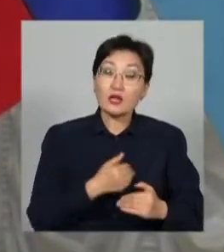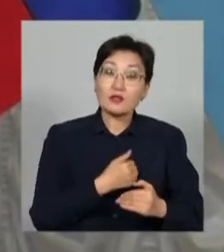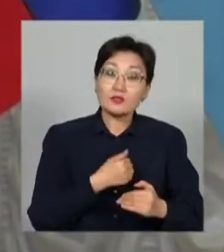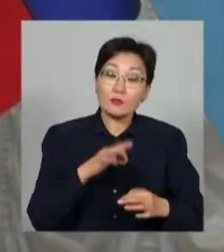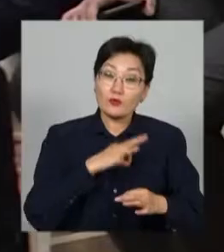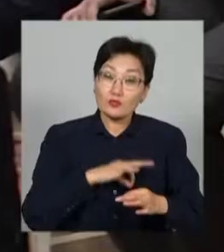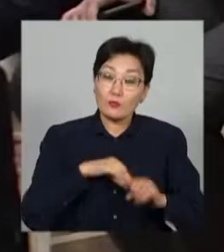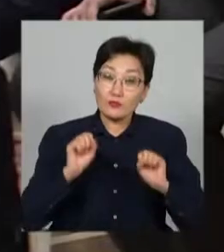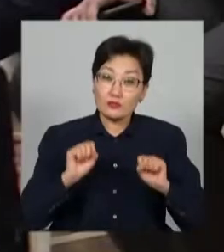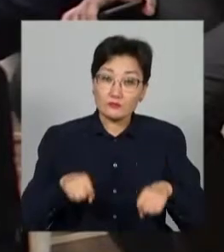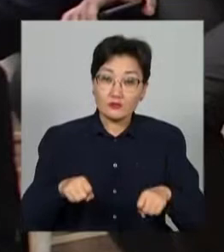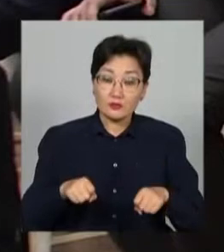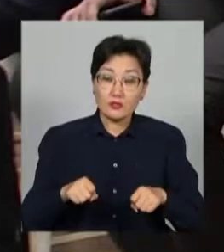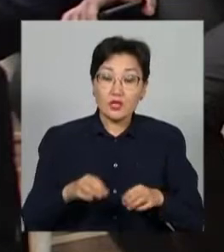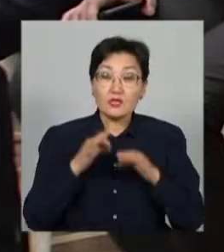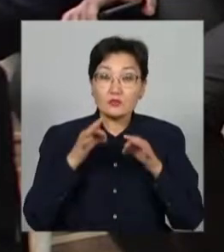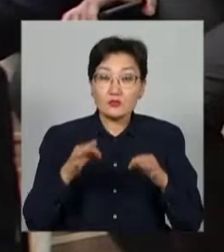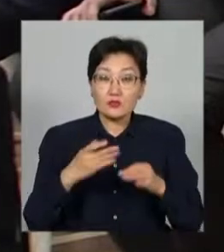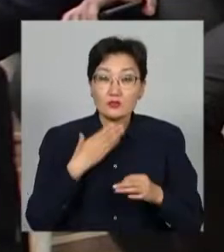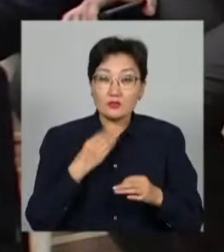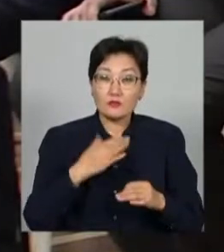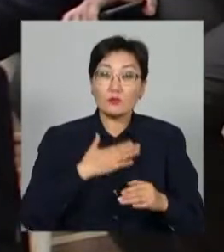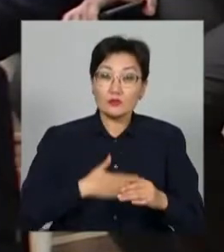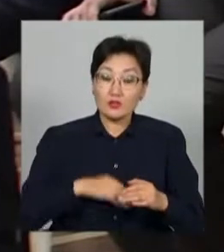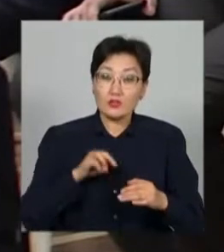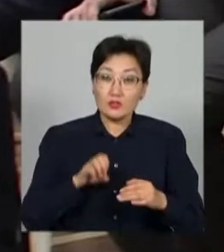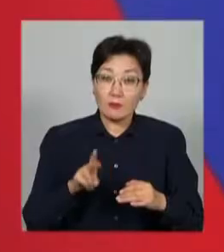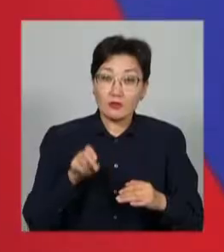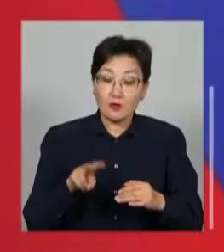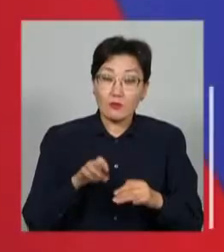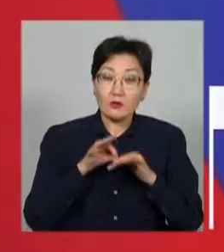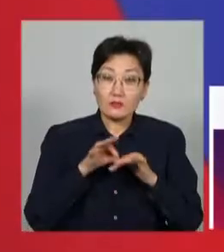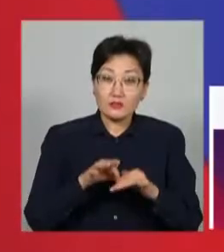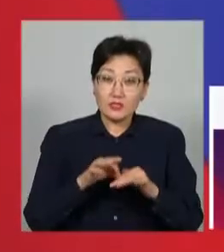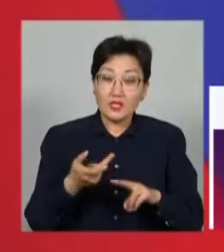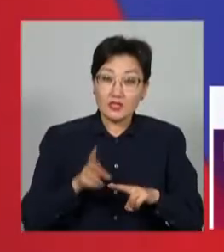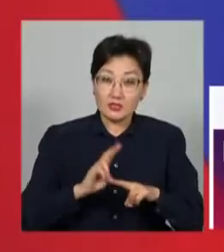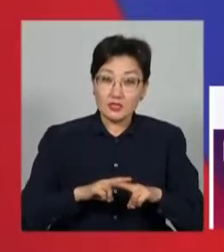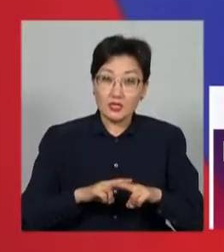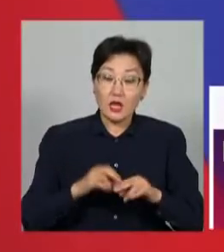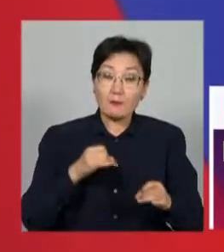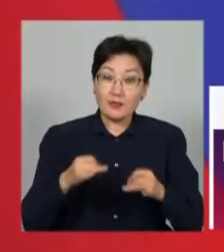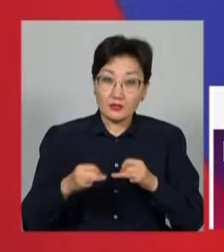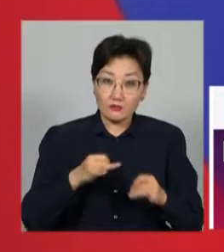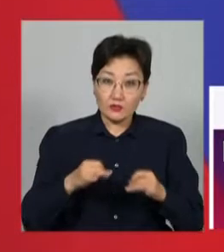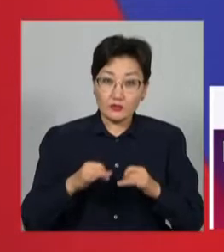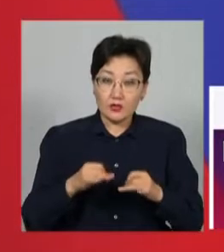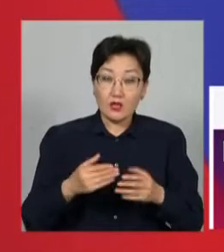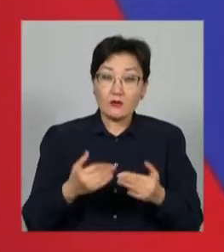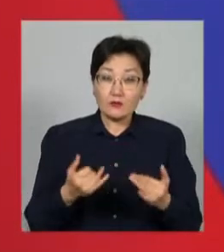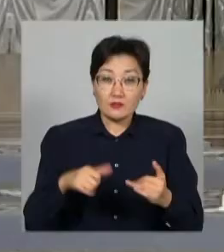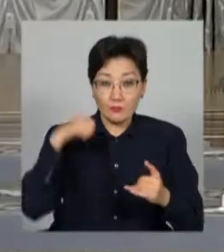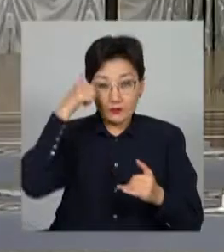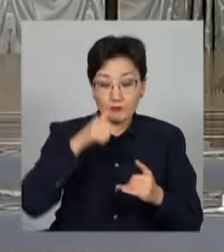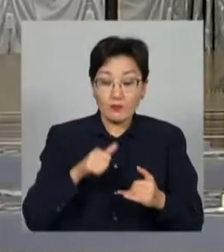бы, пользуясь возможностью, выразить свое удовлетворение тем, как прошли эти переговоры. Нынешний год